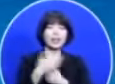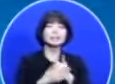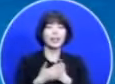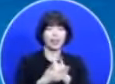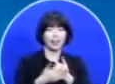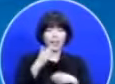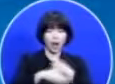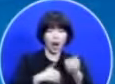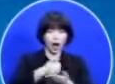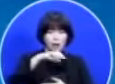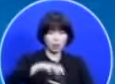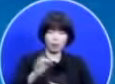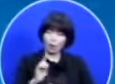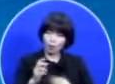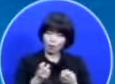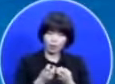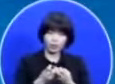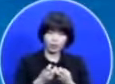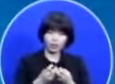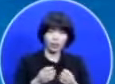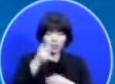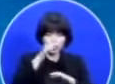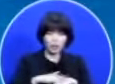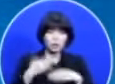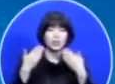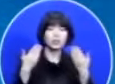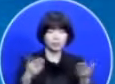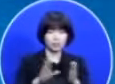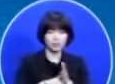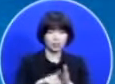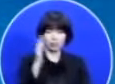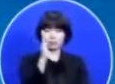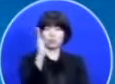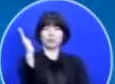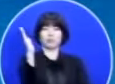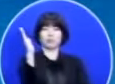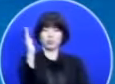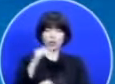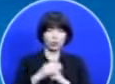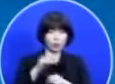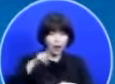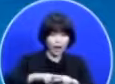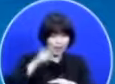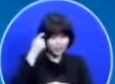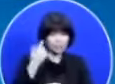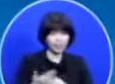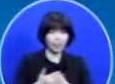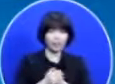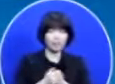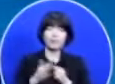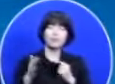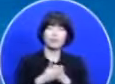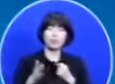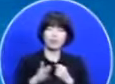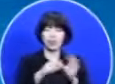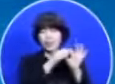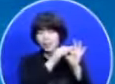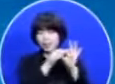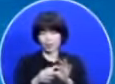예배드리고 하는데 등을 기대고 앉을까 그래서 시종